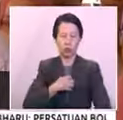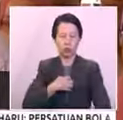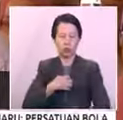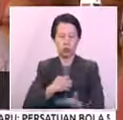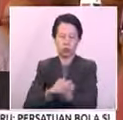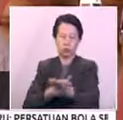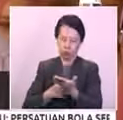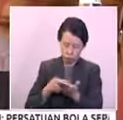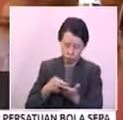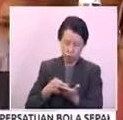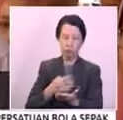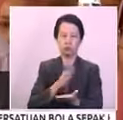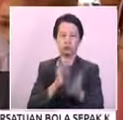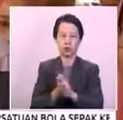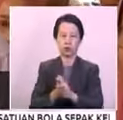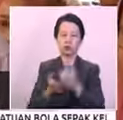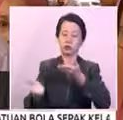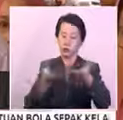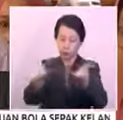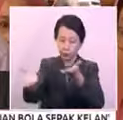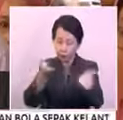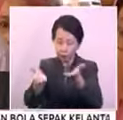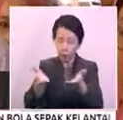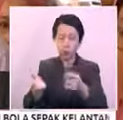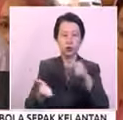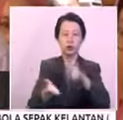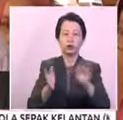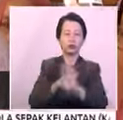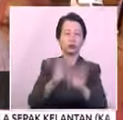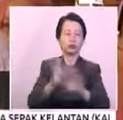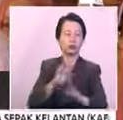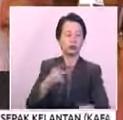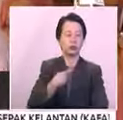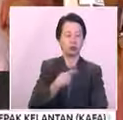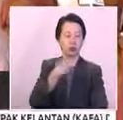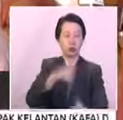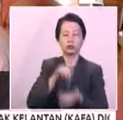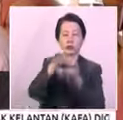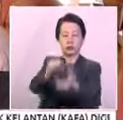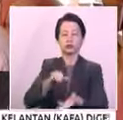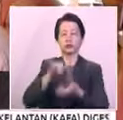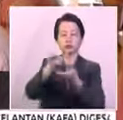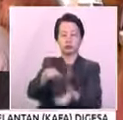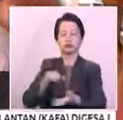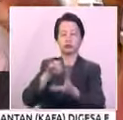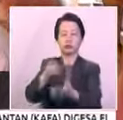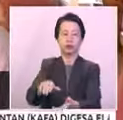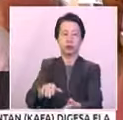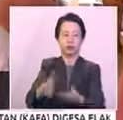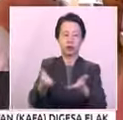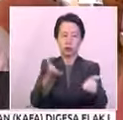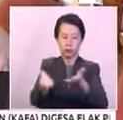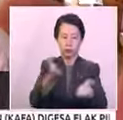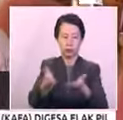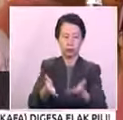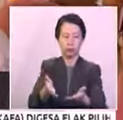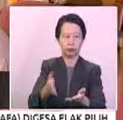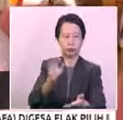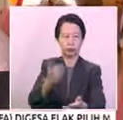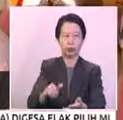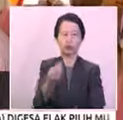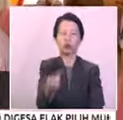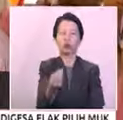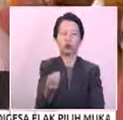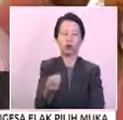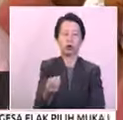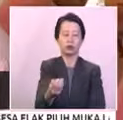yang dikemukakan. Jadi perkhidmatan ini bukan sekadar kita ini membekalkan perkhidmatan yang